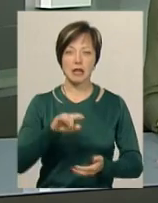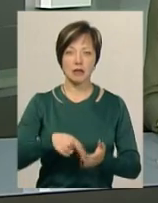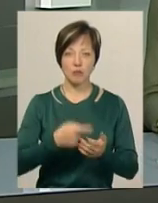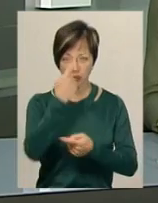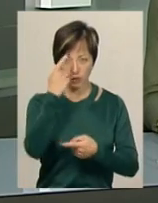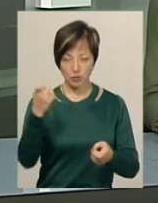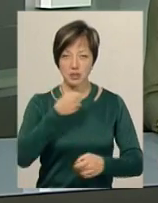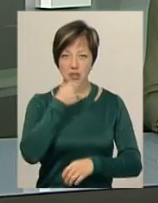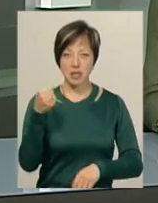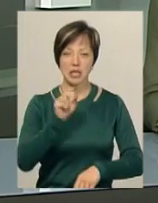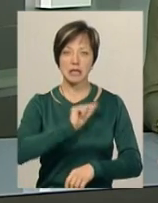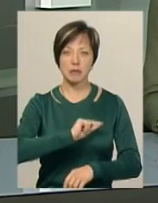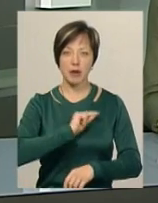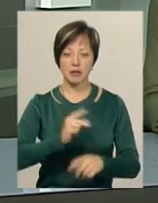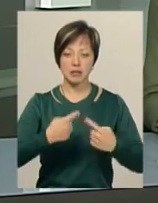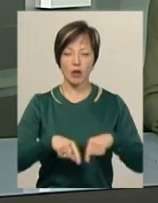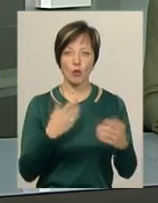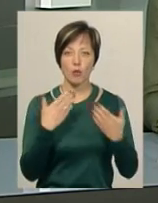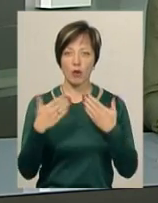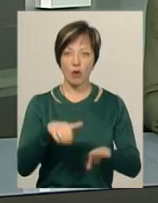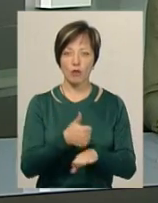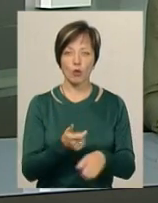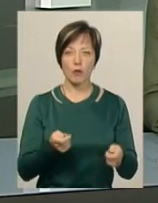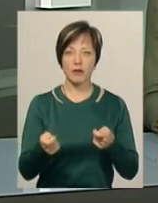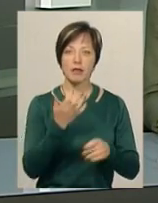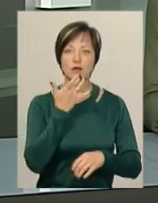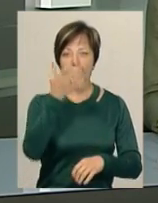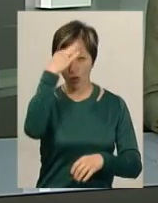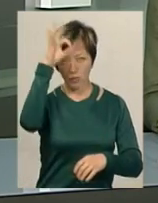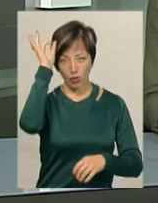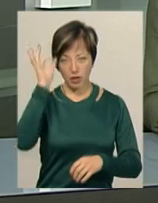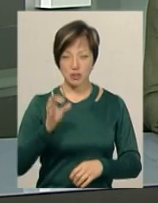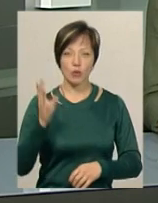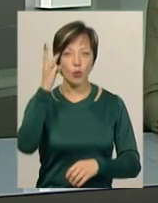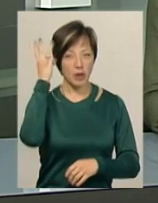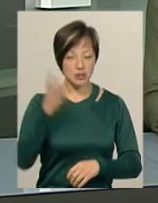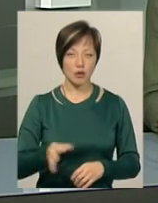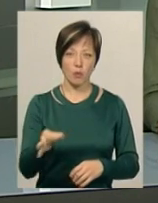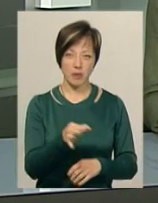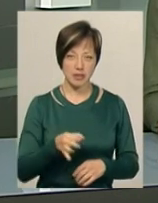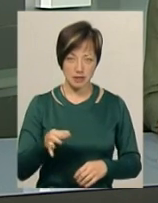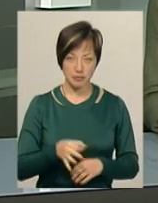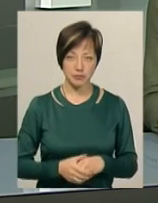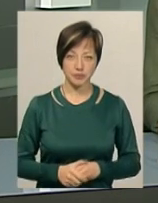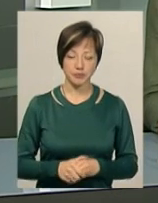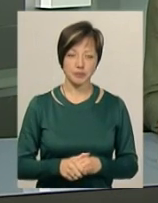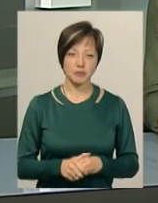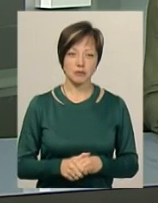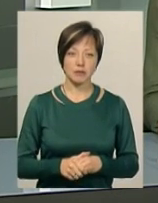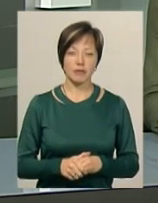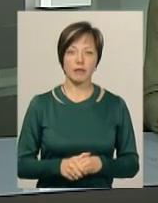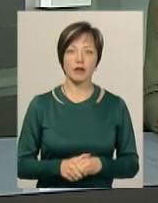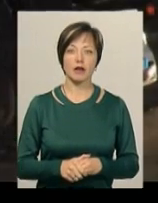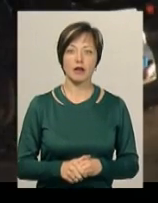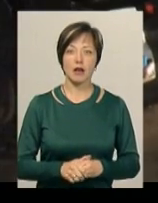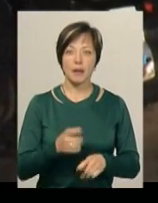це повідомив старший інспектор сектору комунікації Головного управління Національної поліції у Хмельницькій області Олег Поворознюк.